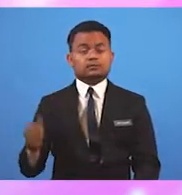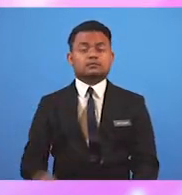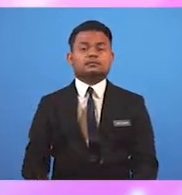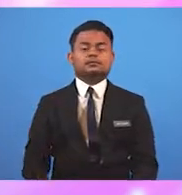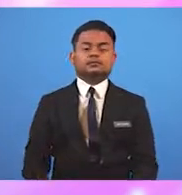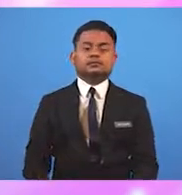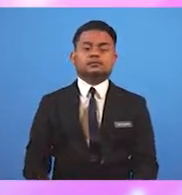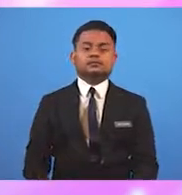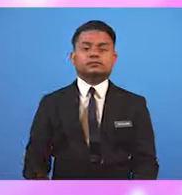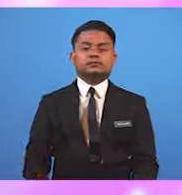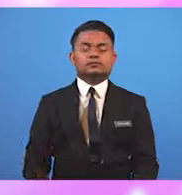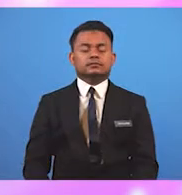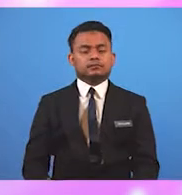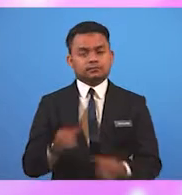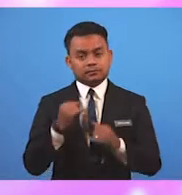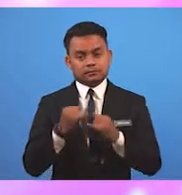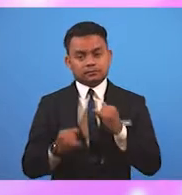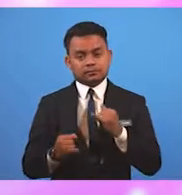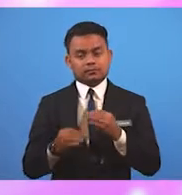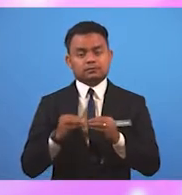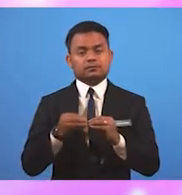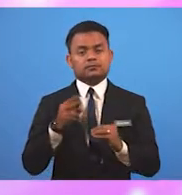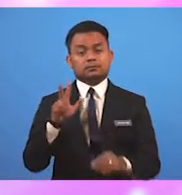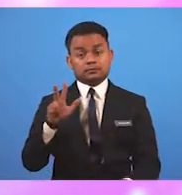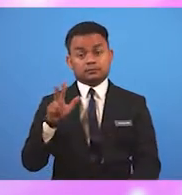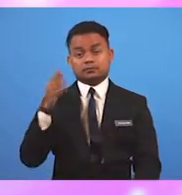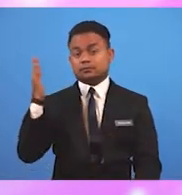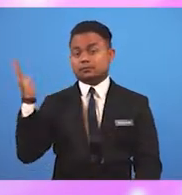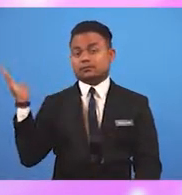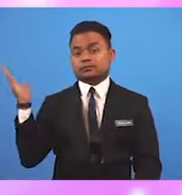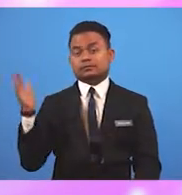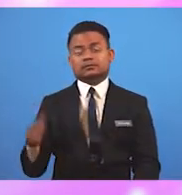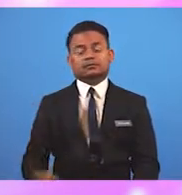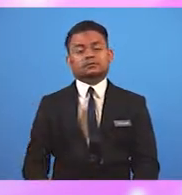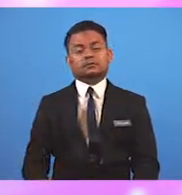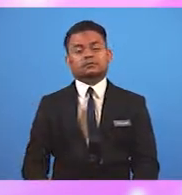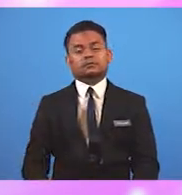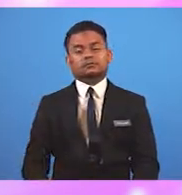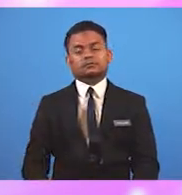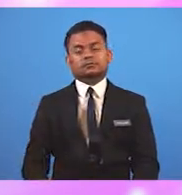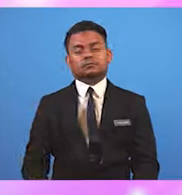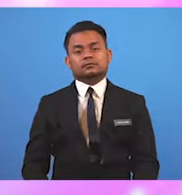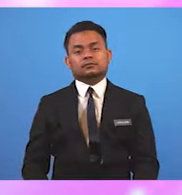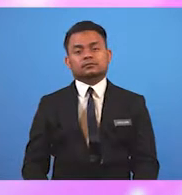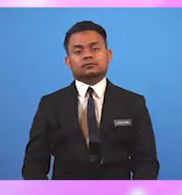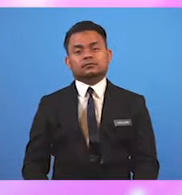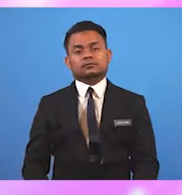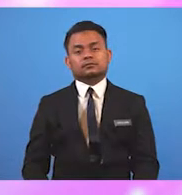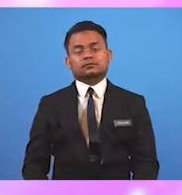Dan akhir sekali, soalan yang ketiga, nyatakan dua kaedah pembungkusan.